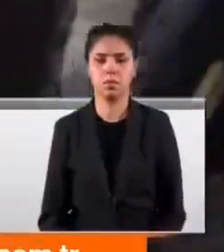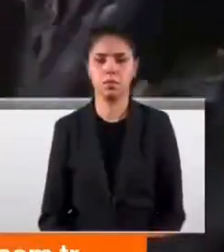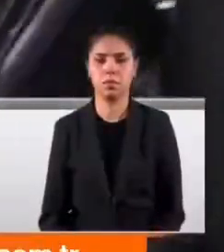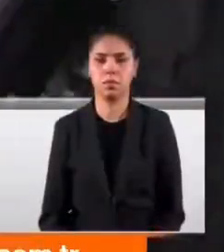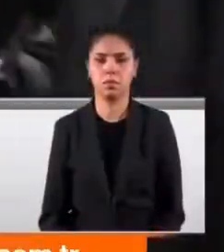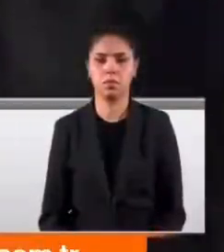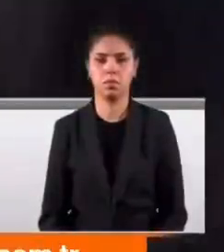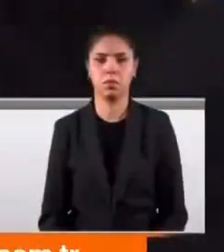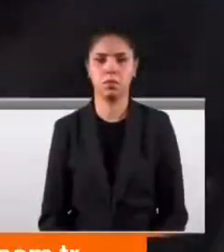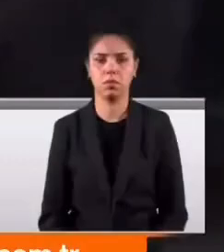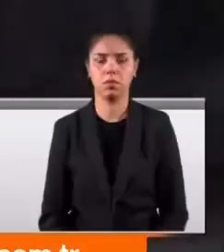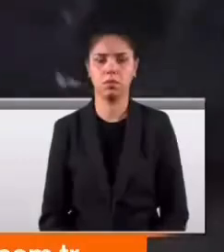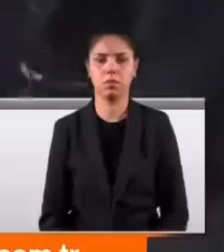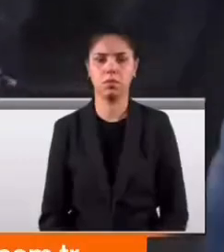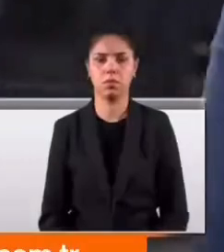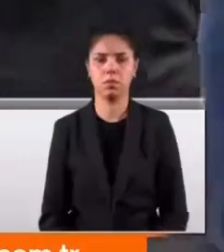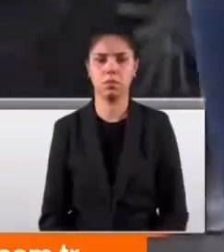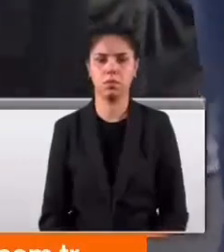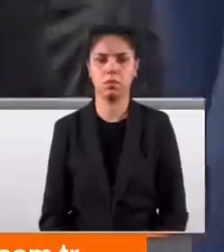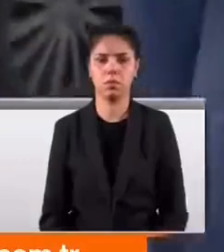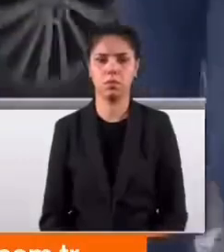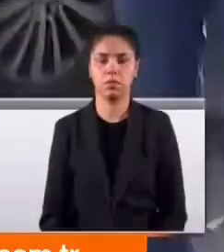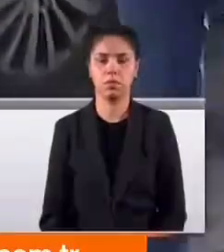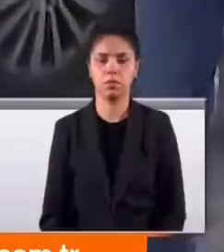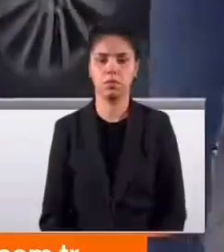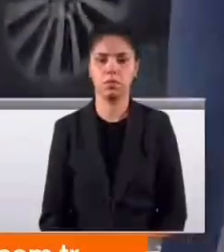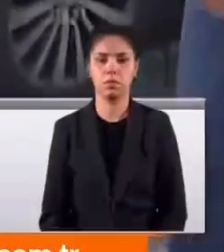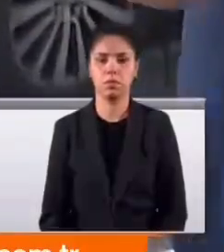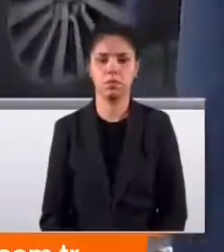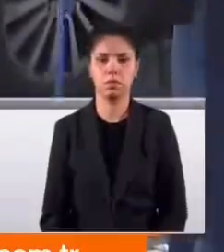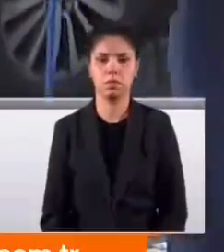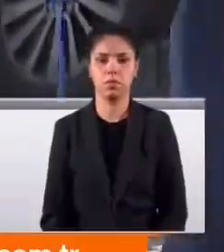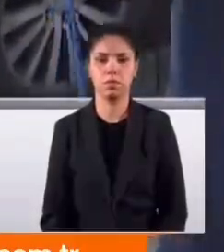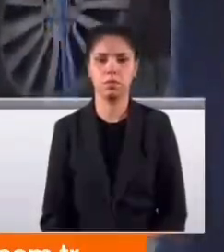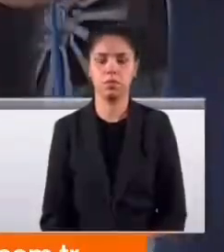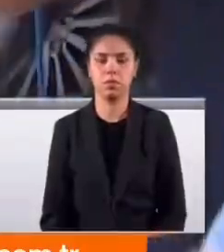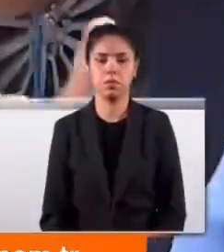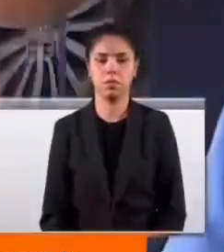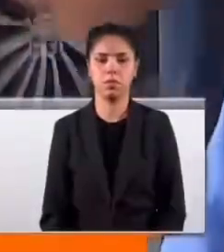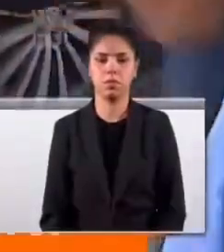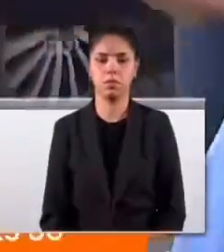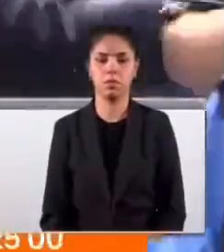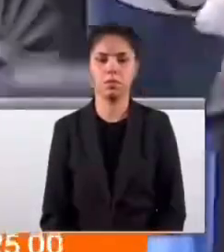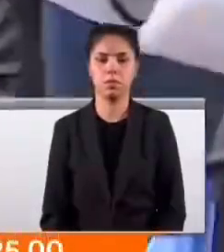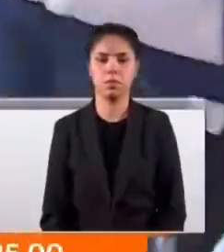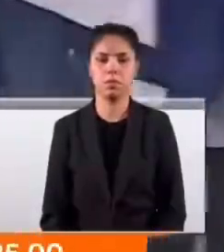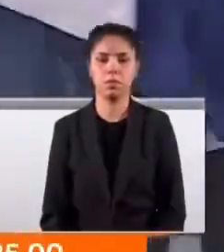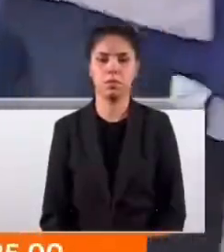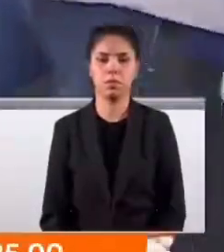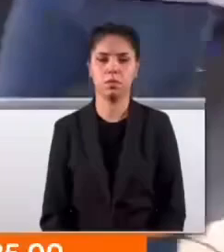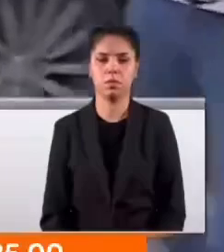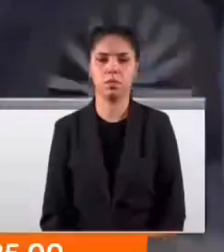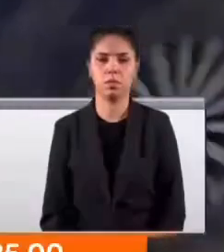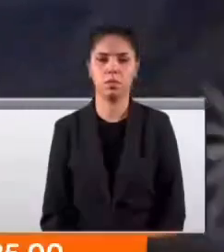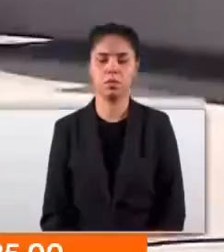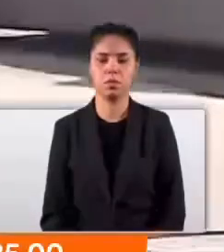için Mescid-i Aksa'ya gitmek istiyorlar. Ancak yine İsrail polisinin askerinin gazla müdahalesi